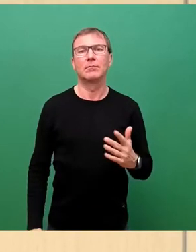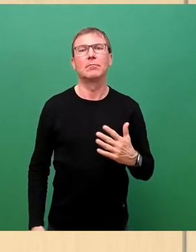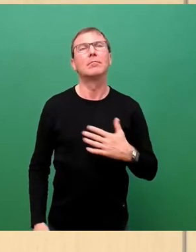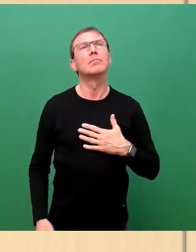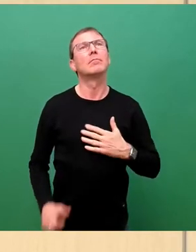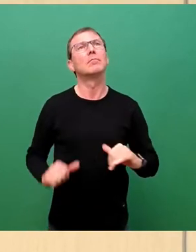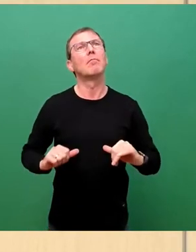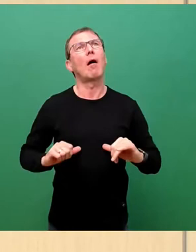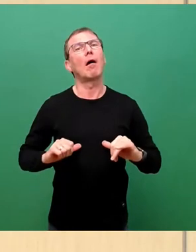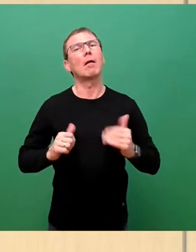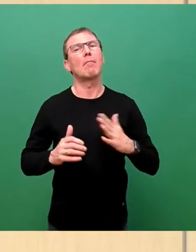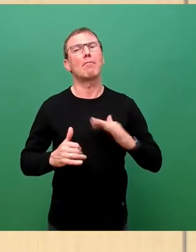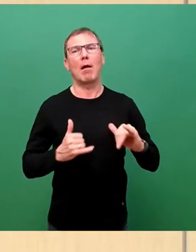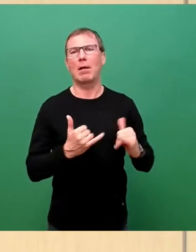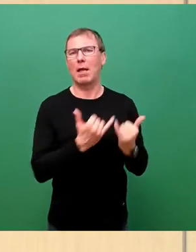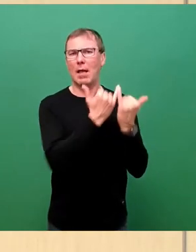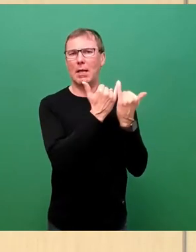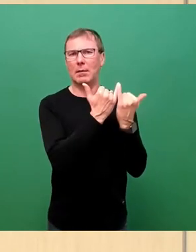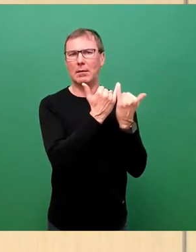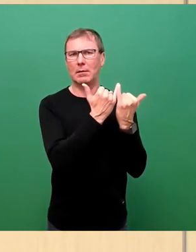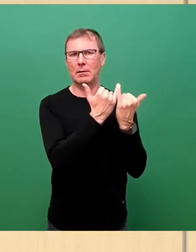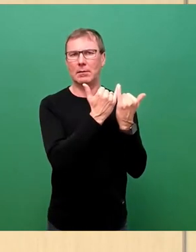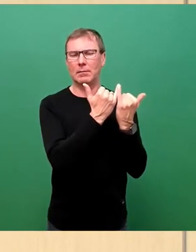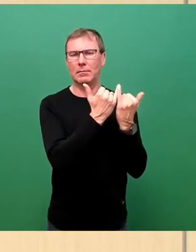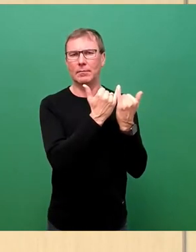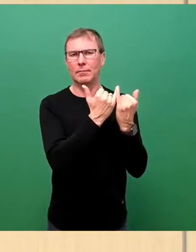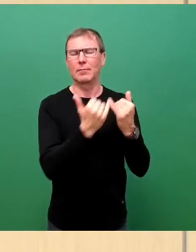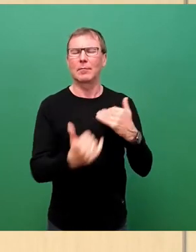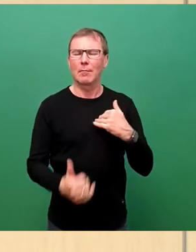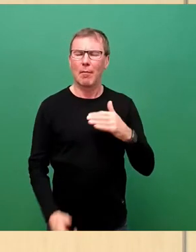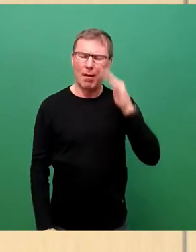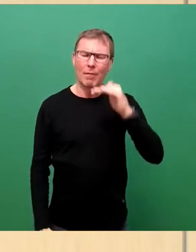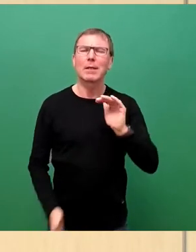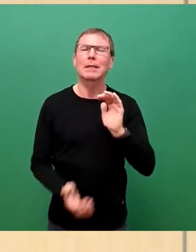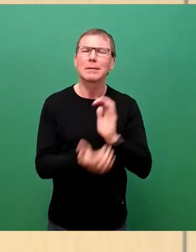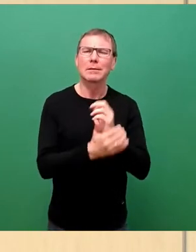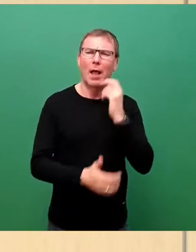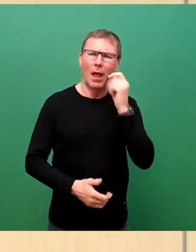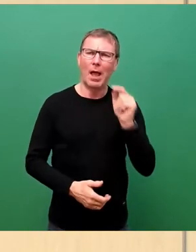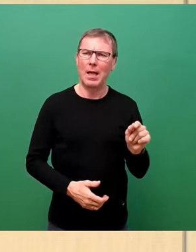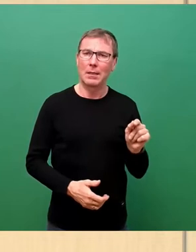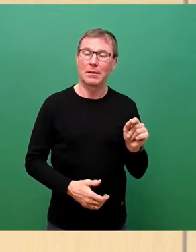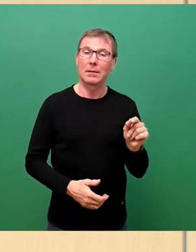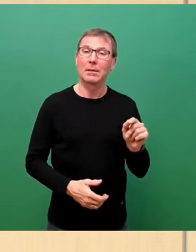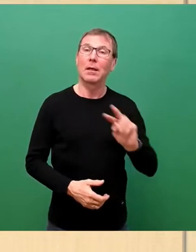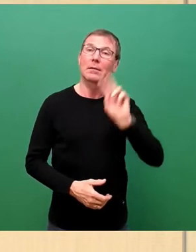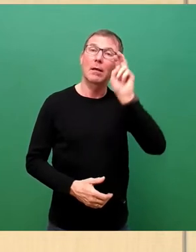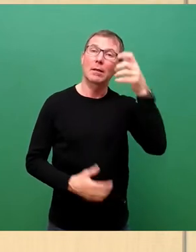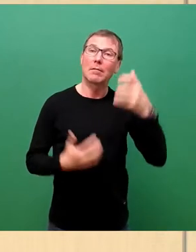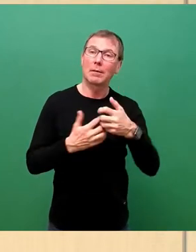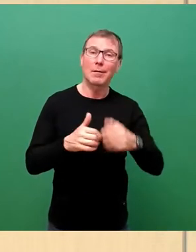Eltern, ich habe einen sehr alten Vater gehabt, der den Zweiten Weltkrieg komplett mitgemacht hat.